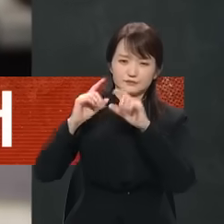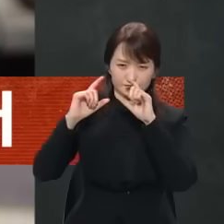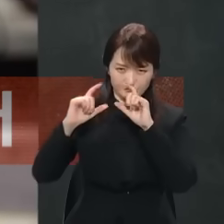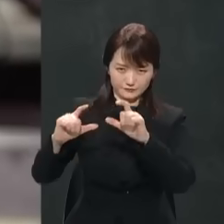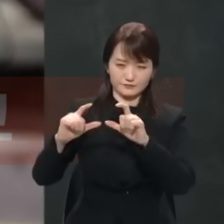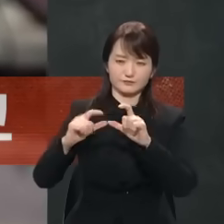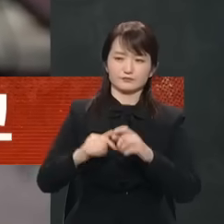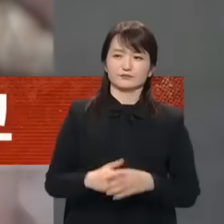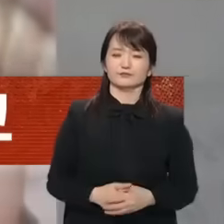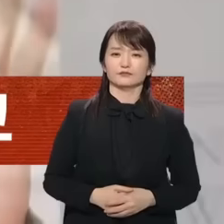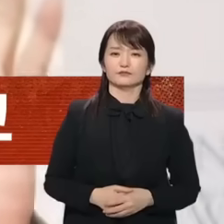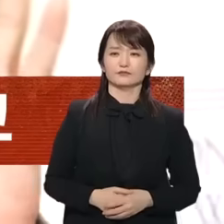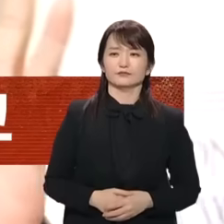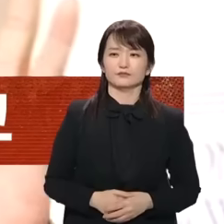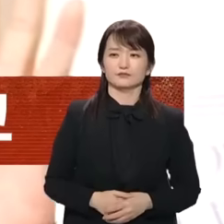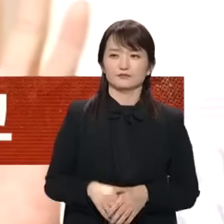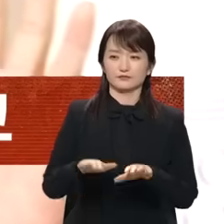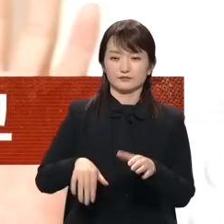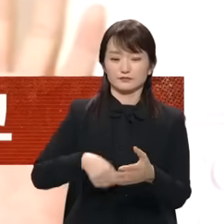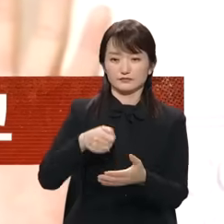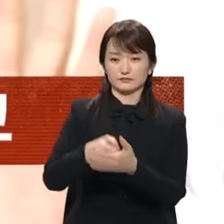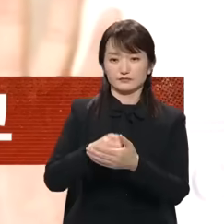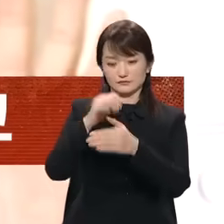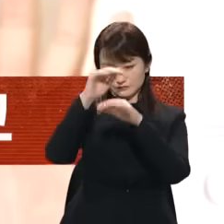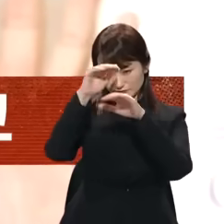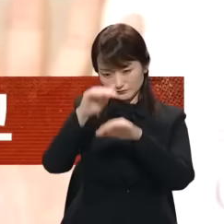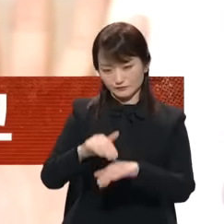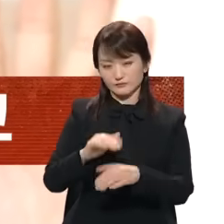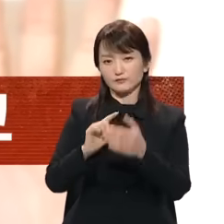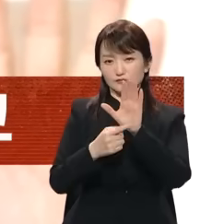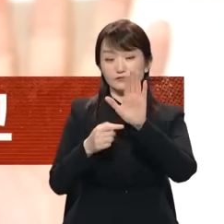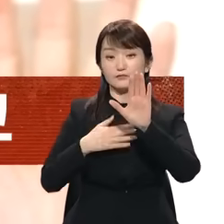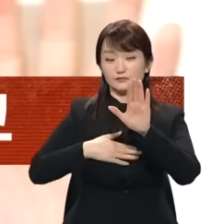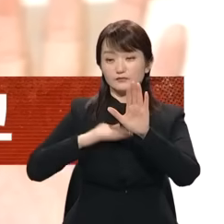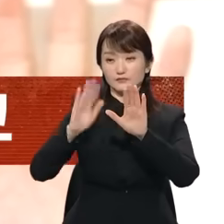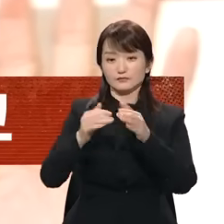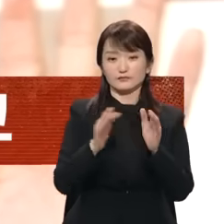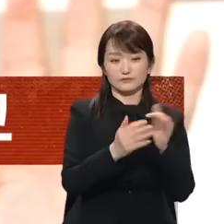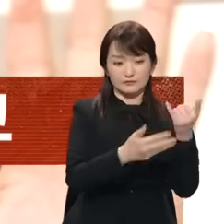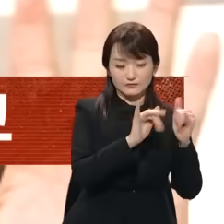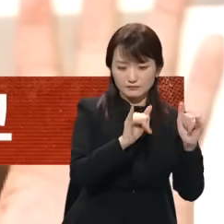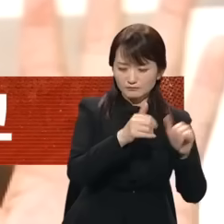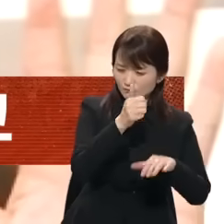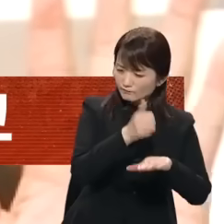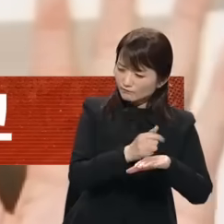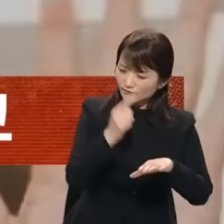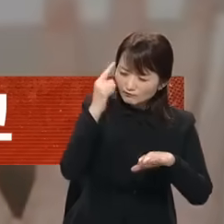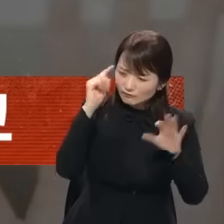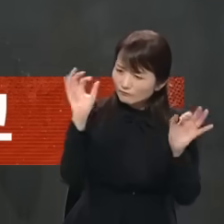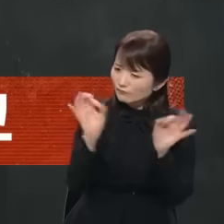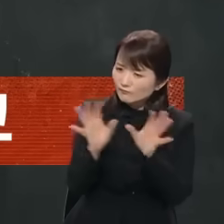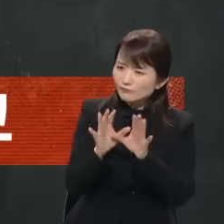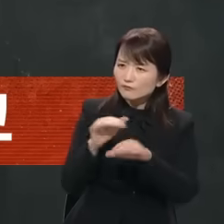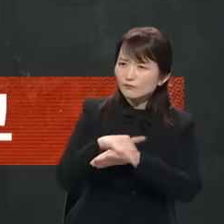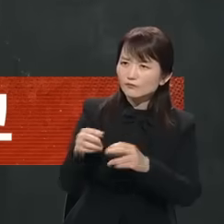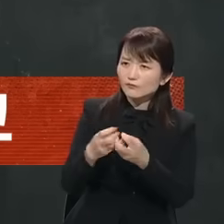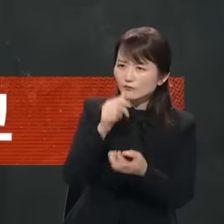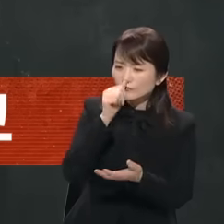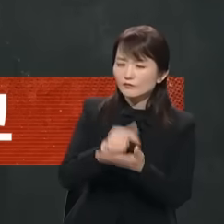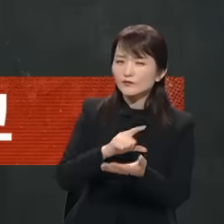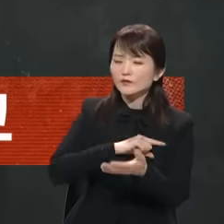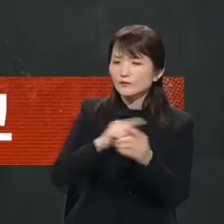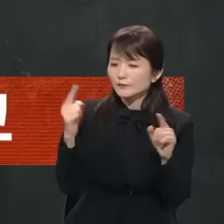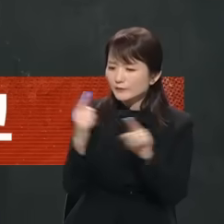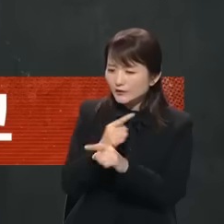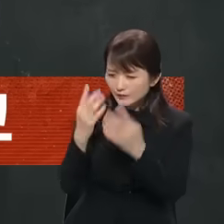선고됐다게 이번 판결문 공개로 알려진 사실입니다 이에 대해서 유튜버이 결말 좀 의아하다 전략적으로 죄명 바꿔서 결국